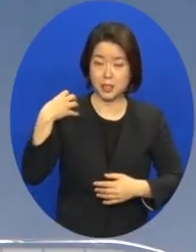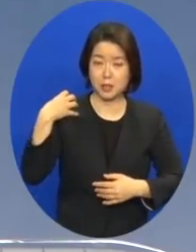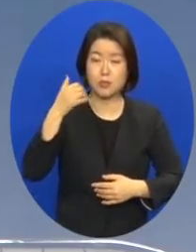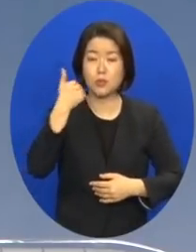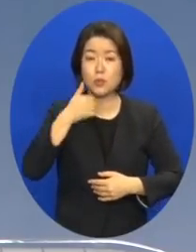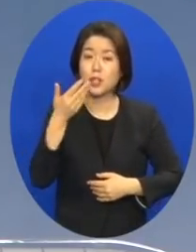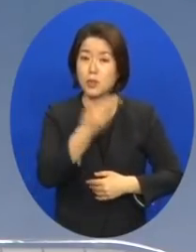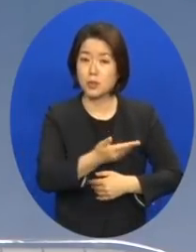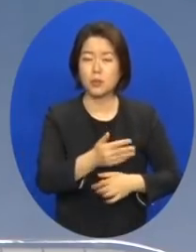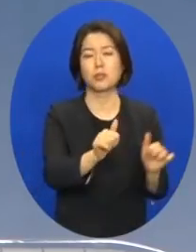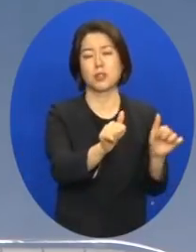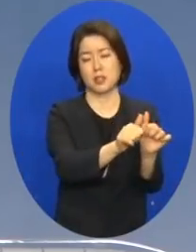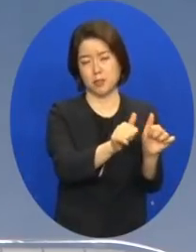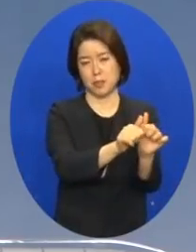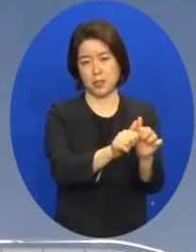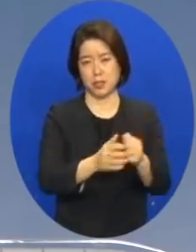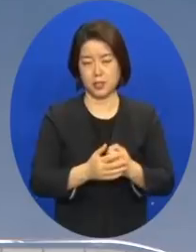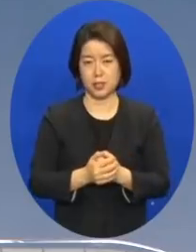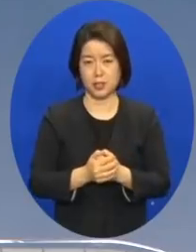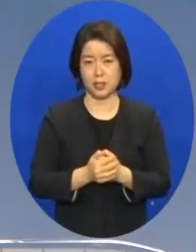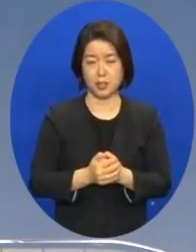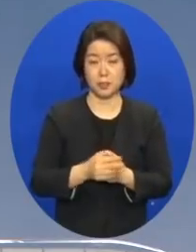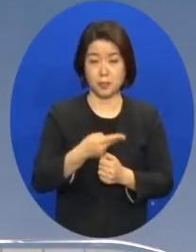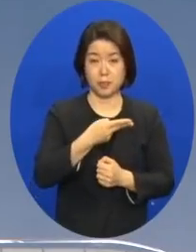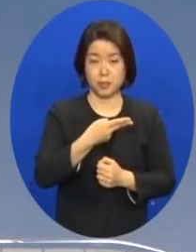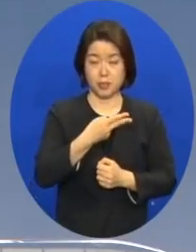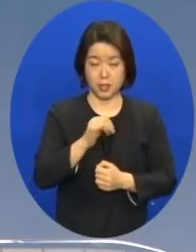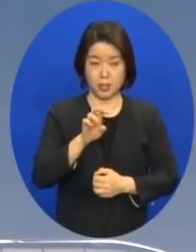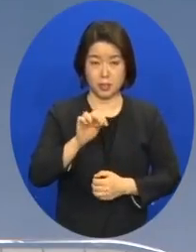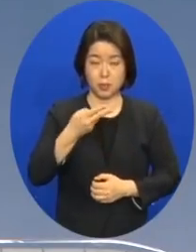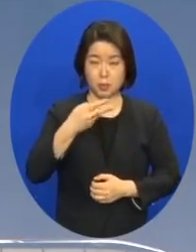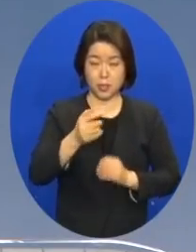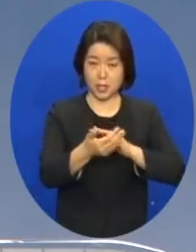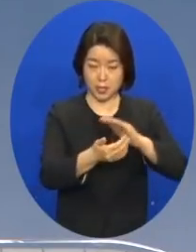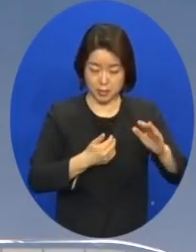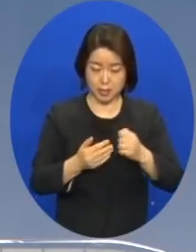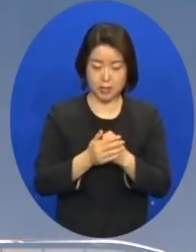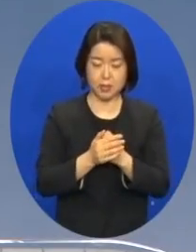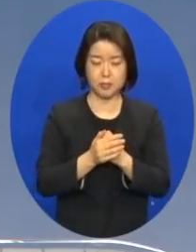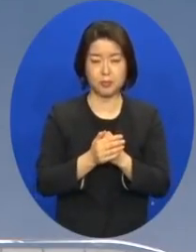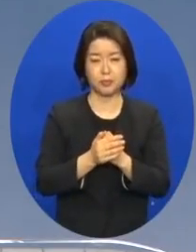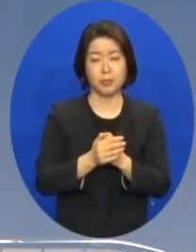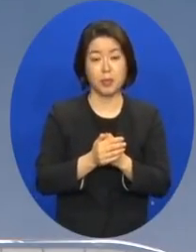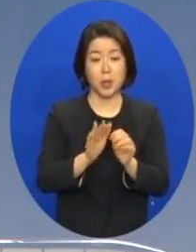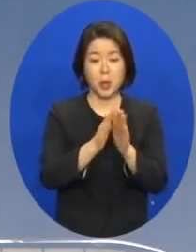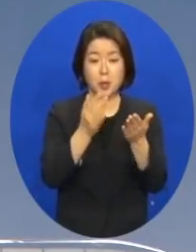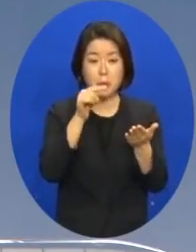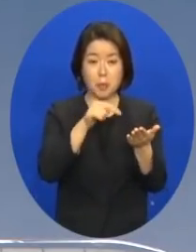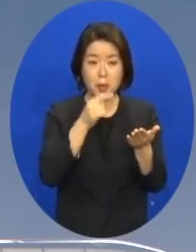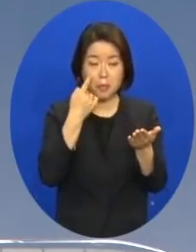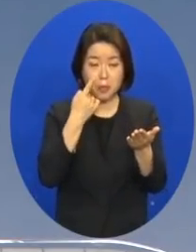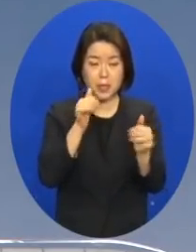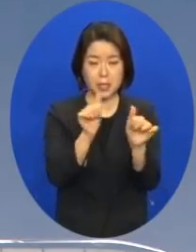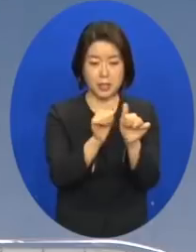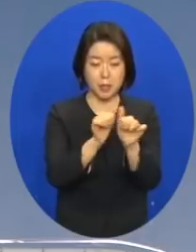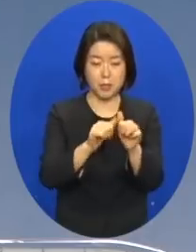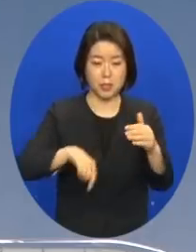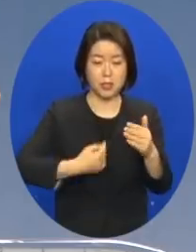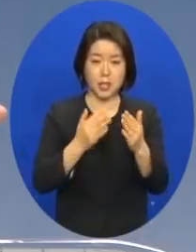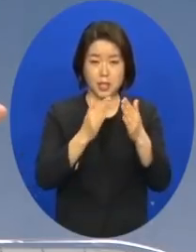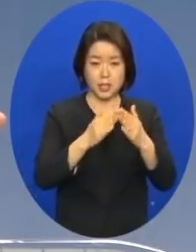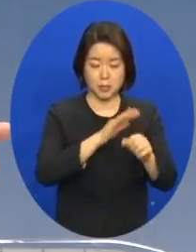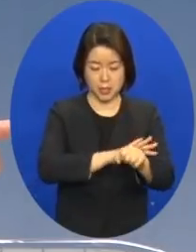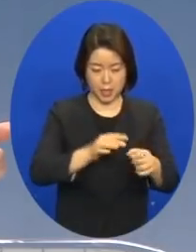겁니다. 디모데전서 3장 4절에 남자는 자기 집을 잘 다스리라고 했는데